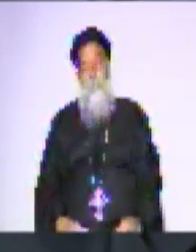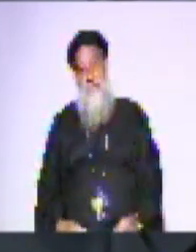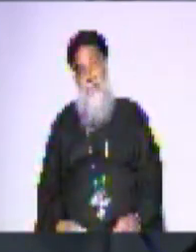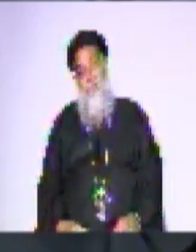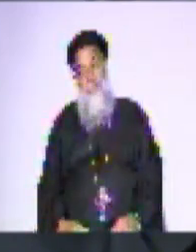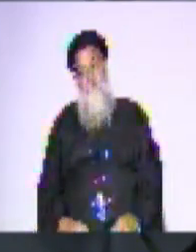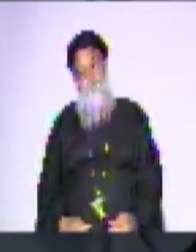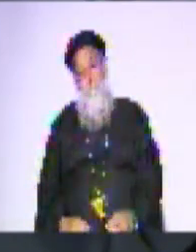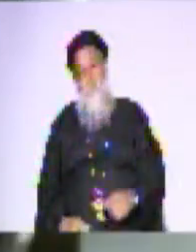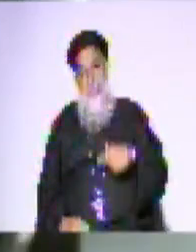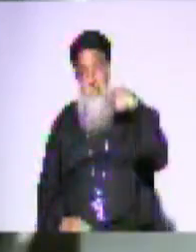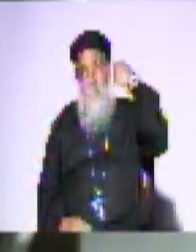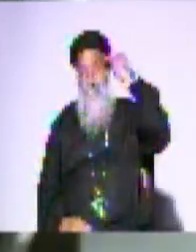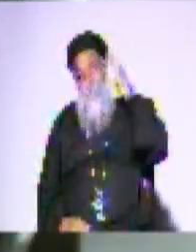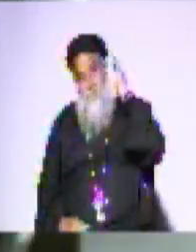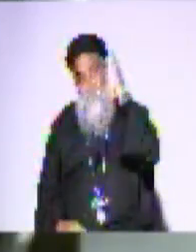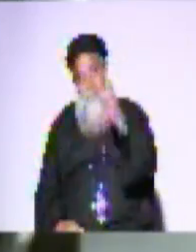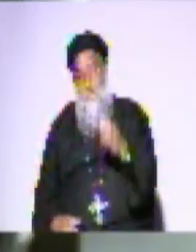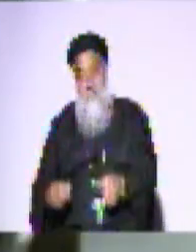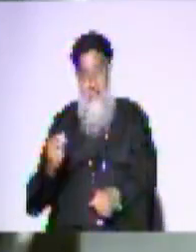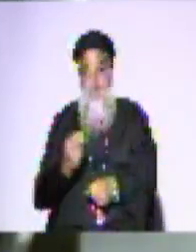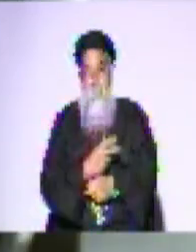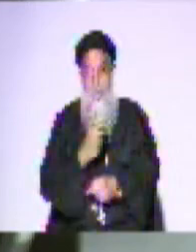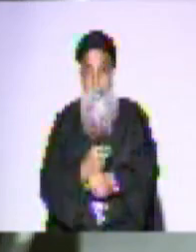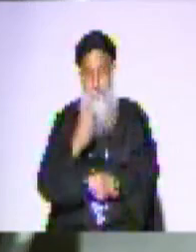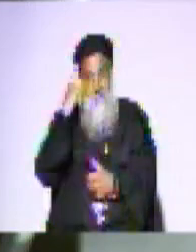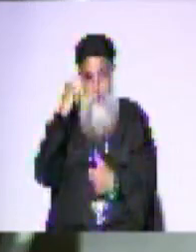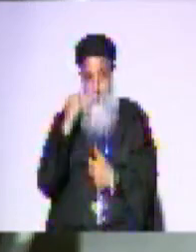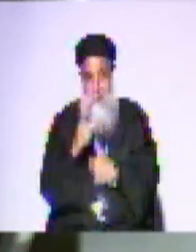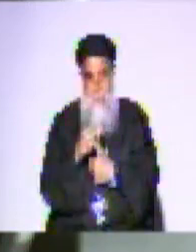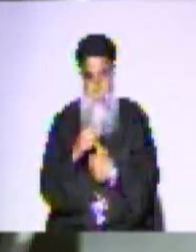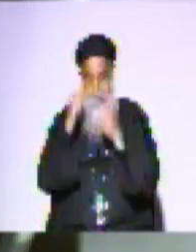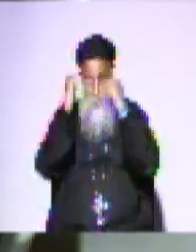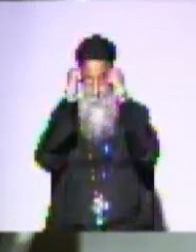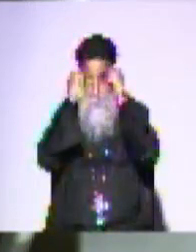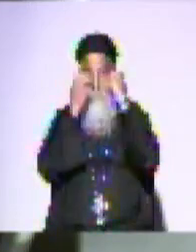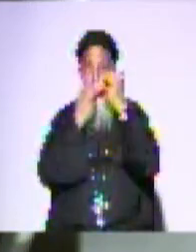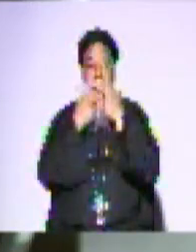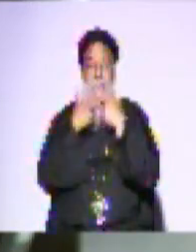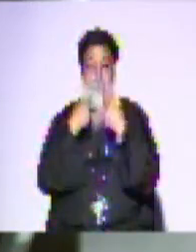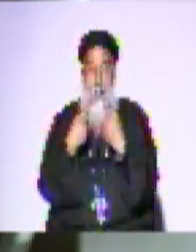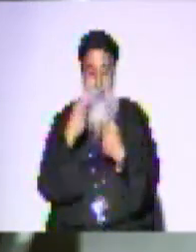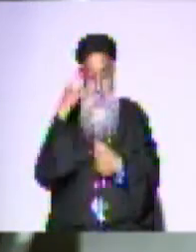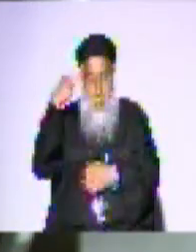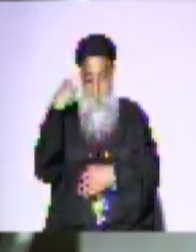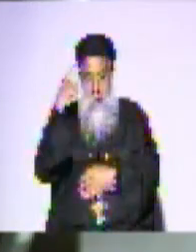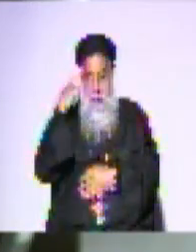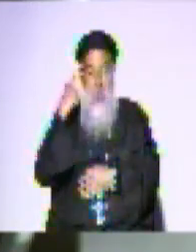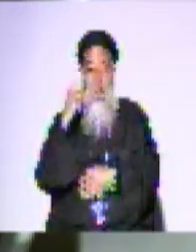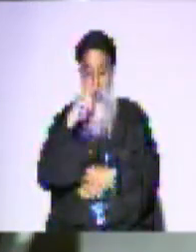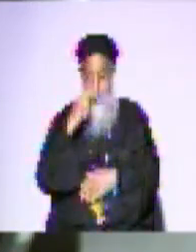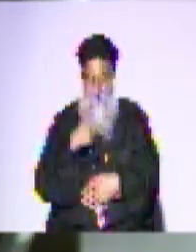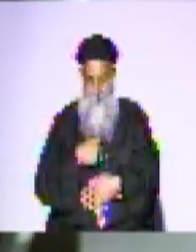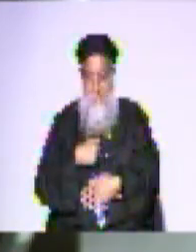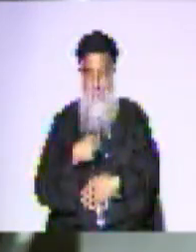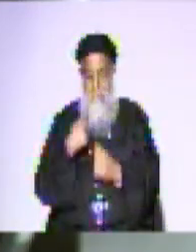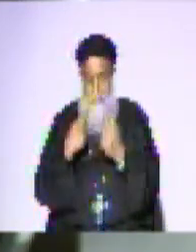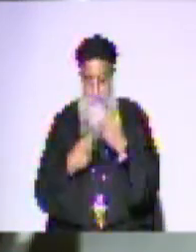كده، يعني زي ما الخطية بتبدأ بالفكر، التوبة تبدأ بالفكر. نفس الطريقة